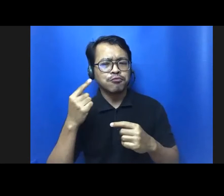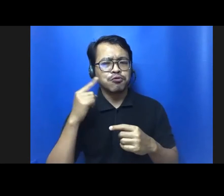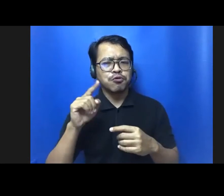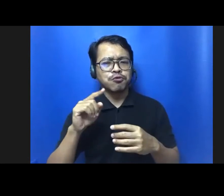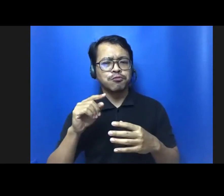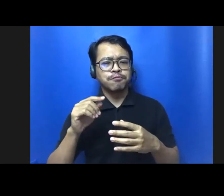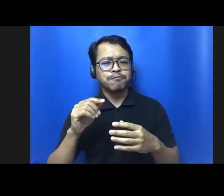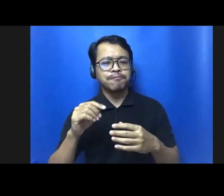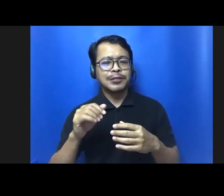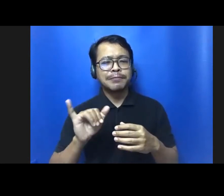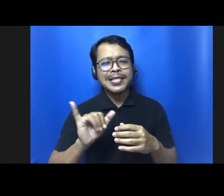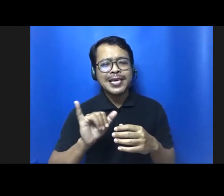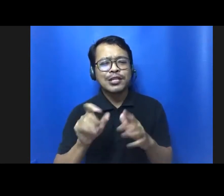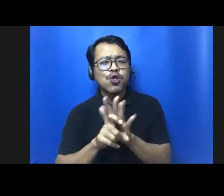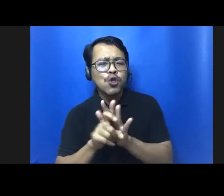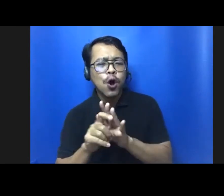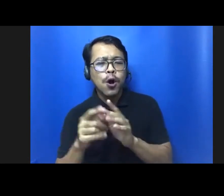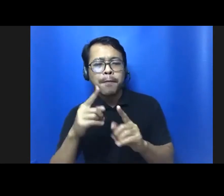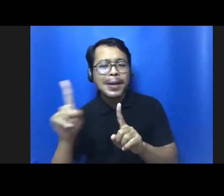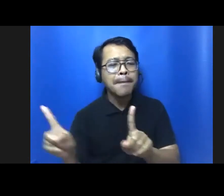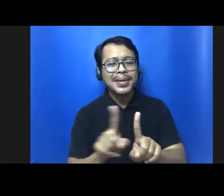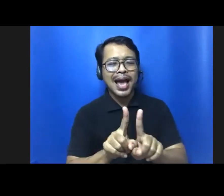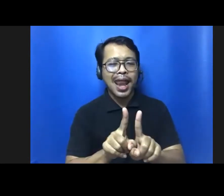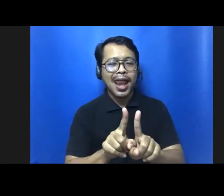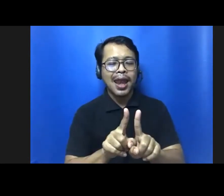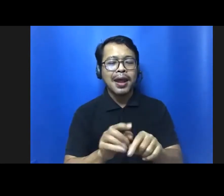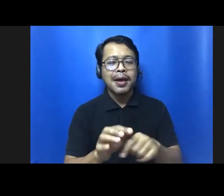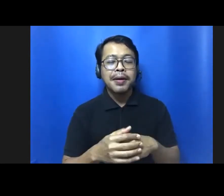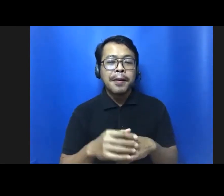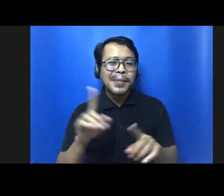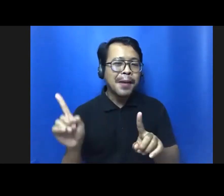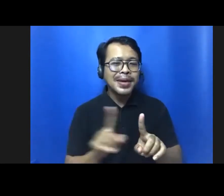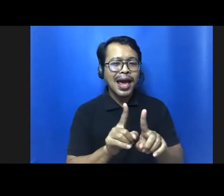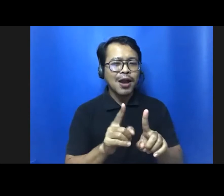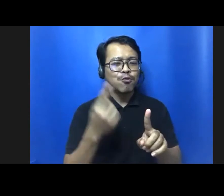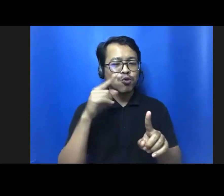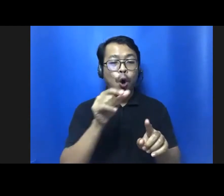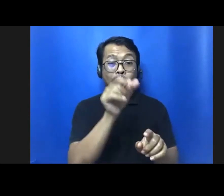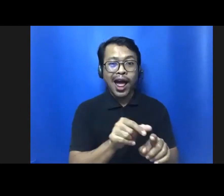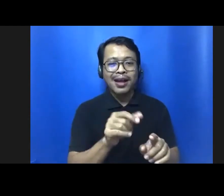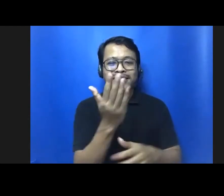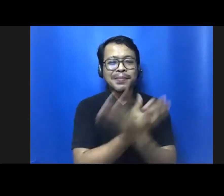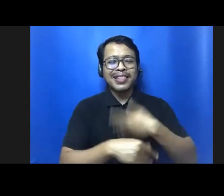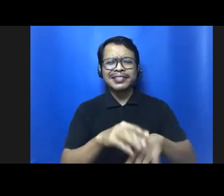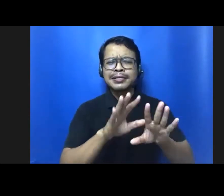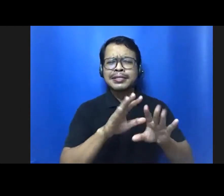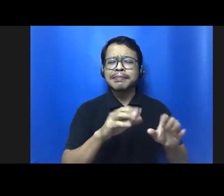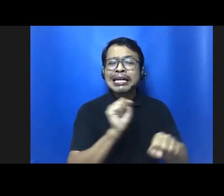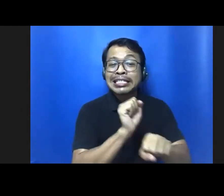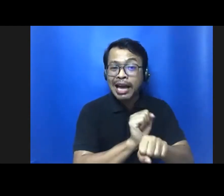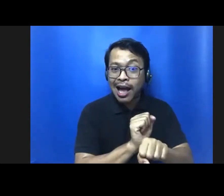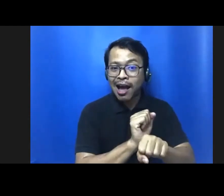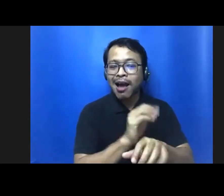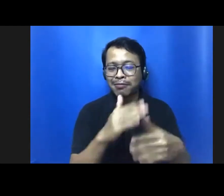kegiatan terkait pendampingan terhadap tenaga kerja disabilitas. Ya, mudah-mudahan ini